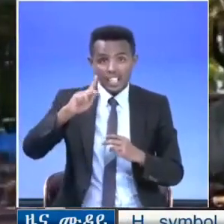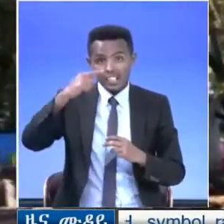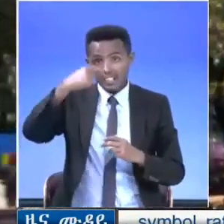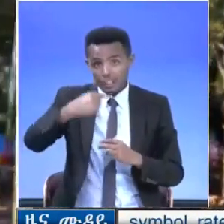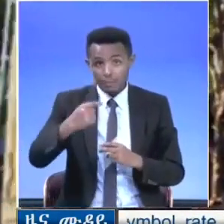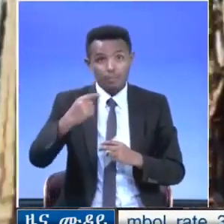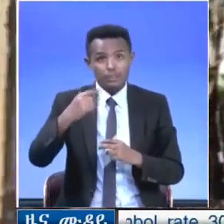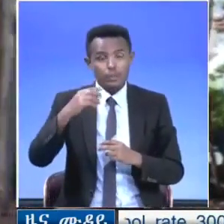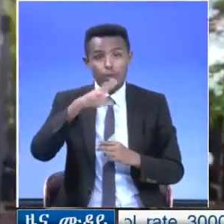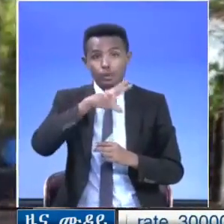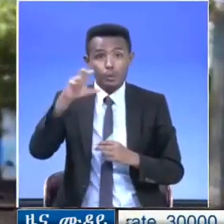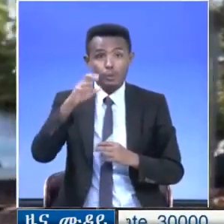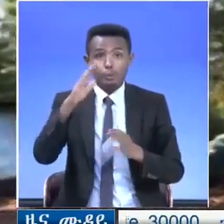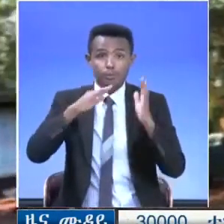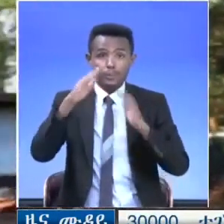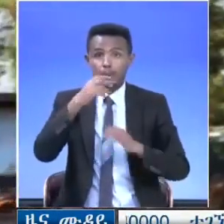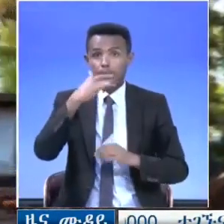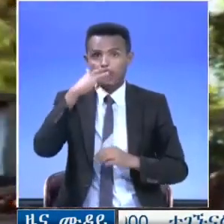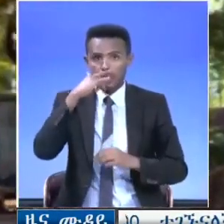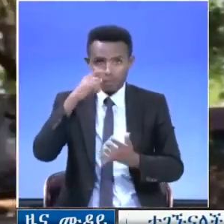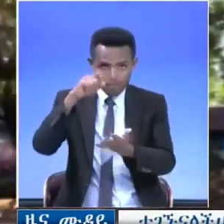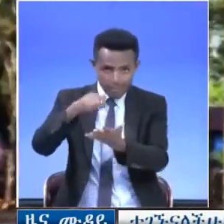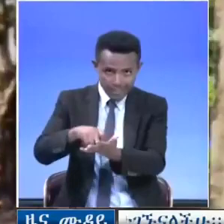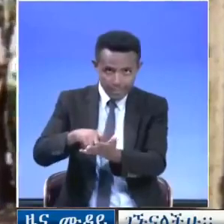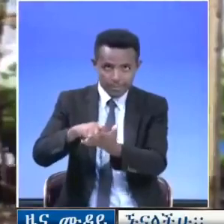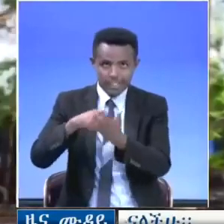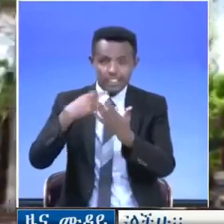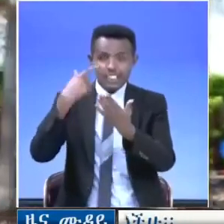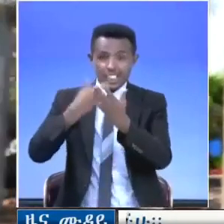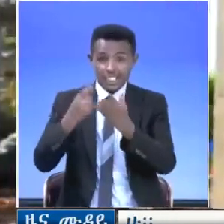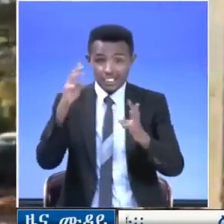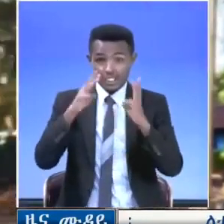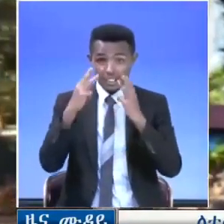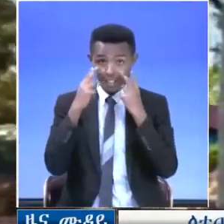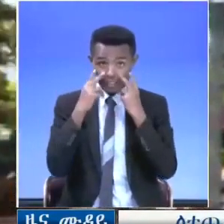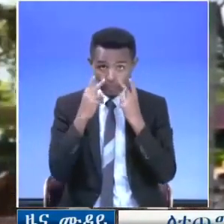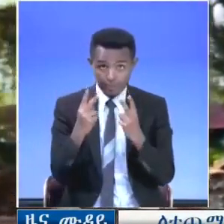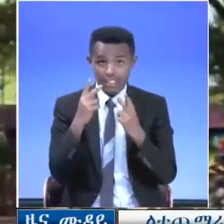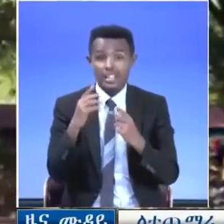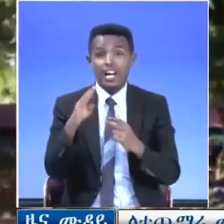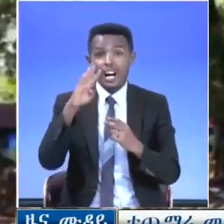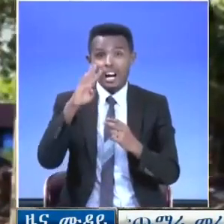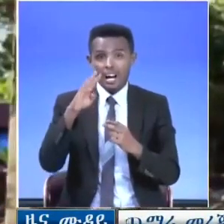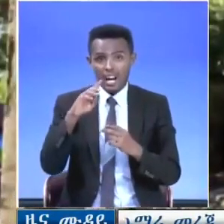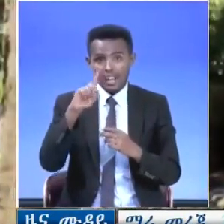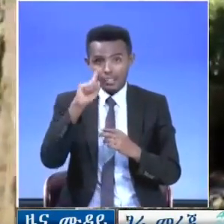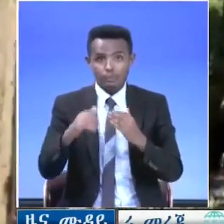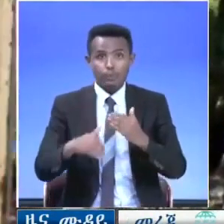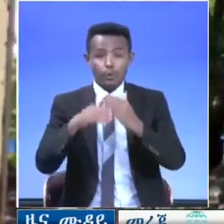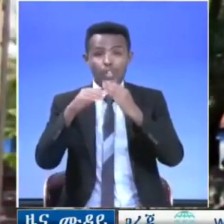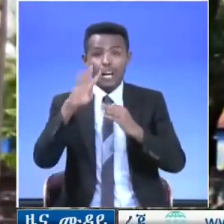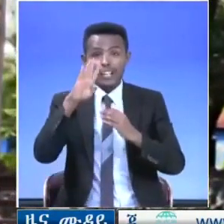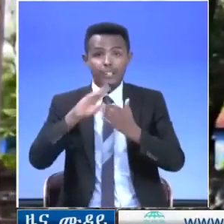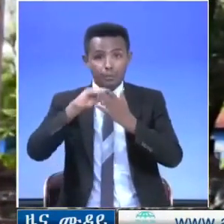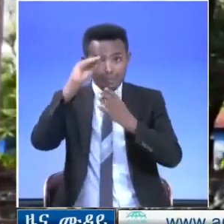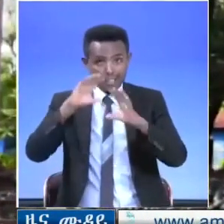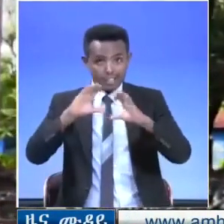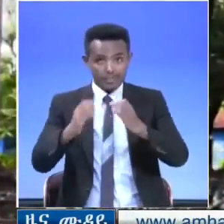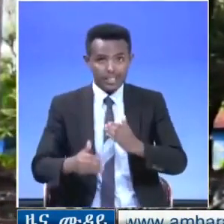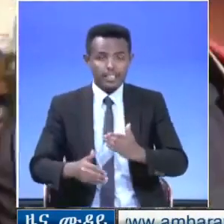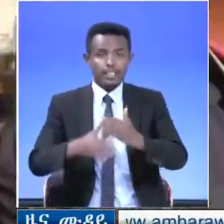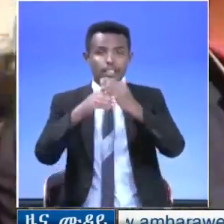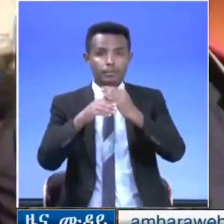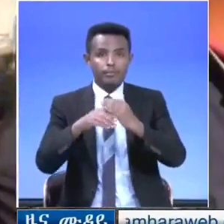ህጻናት መዝግበን በጣም ተጨናንቀን ስለነበር ያን አስገዳጅነት በማየት አንድ ብሎክ 4 የመማሪያ ክፍል እየተሰራ ነው። ሌላው